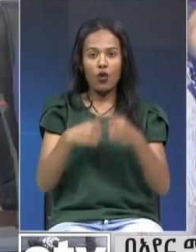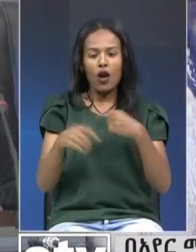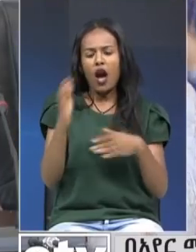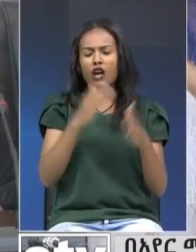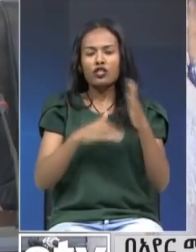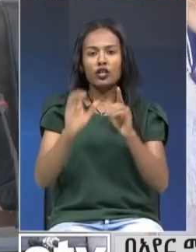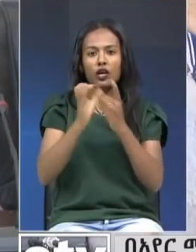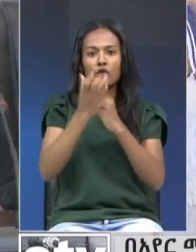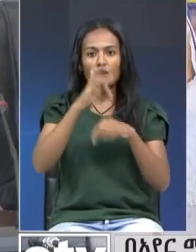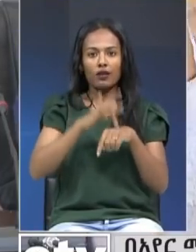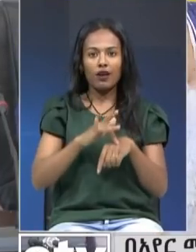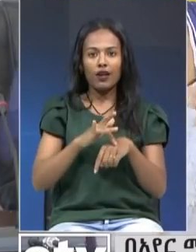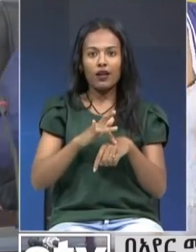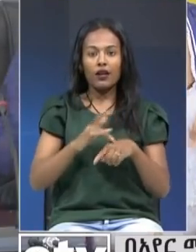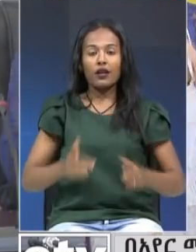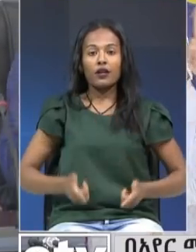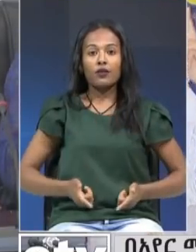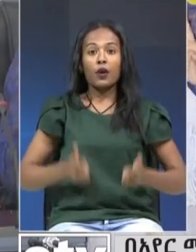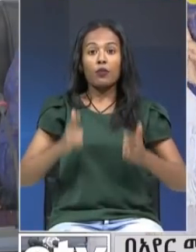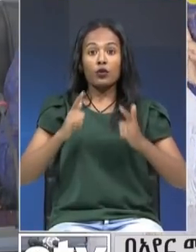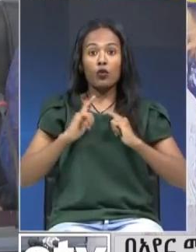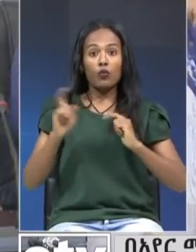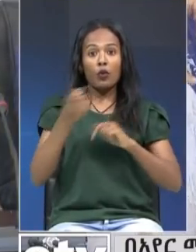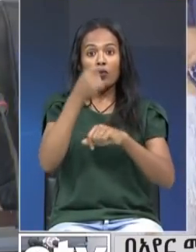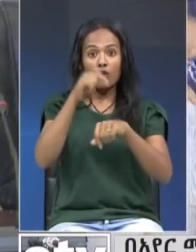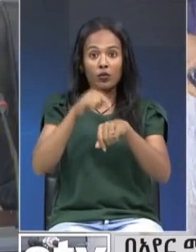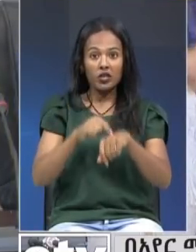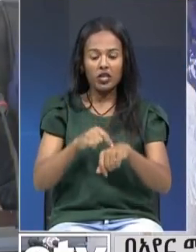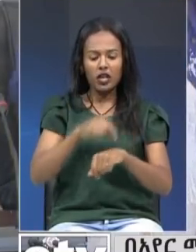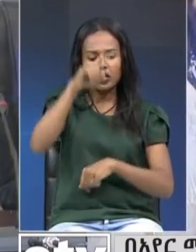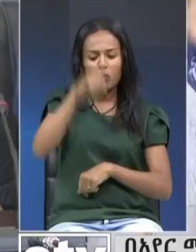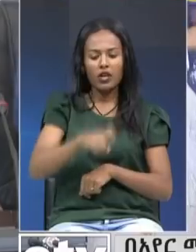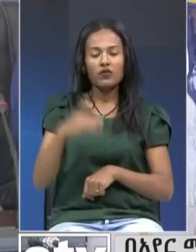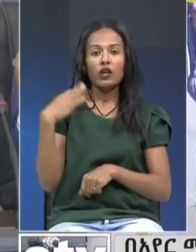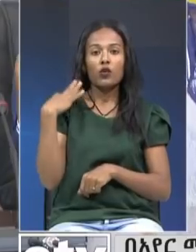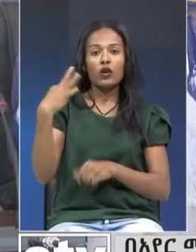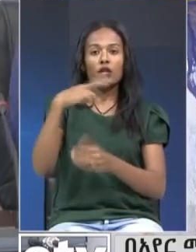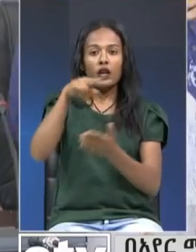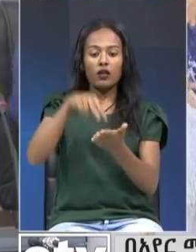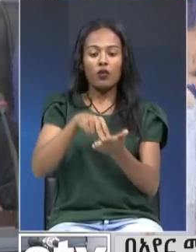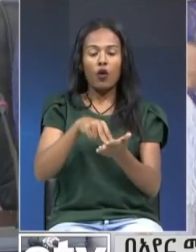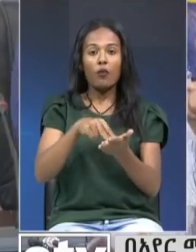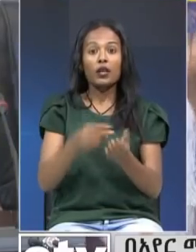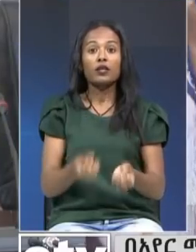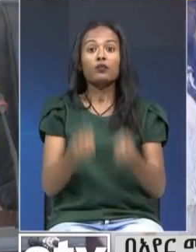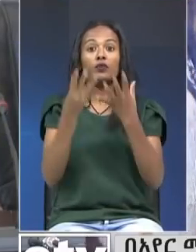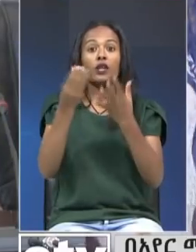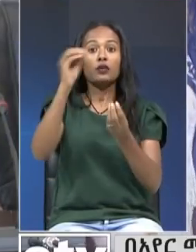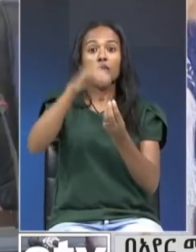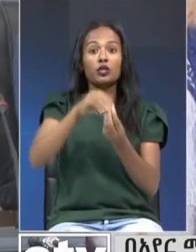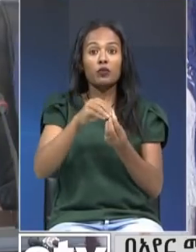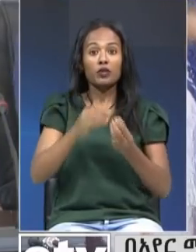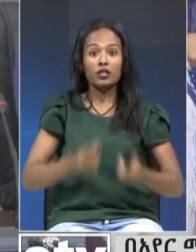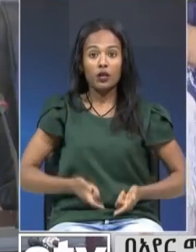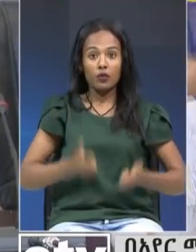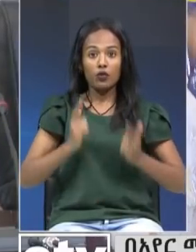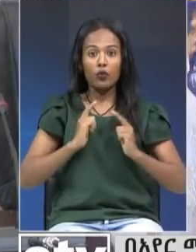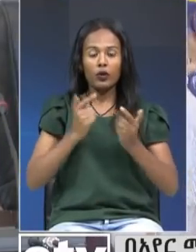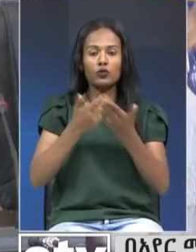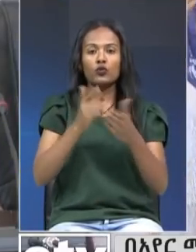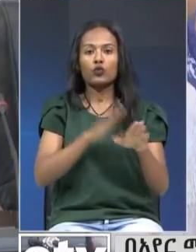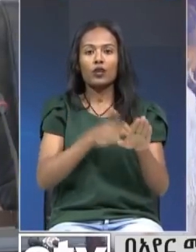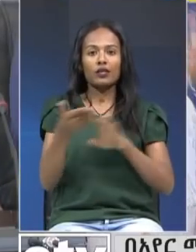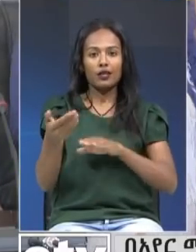አስቸጋሪ ሁኔታ ላይ የምንኖር በሚሆንበት ወቅት የሚያስፈልጉ የጤና ተቋማት ብዛት መጨመር ስለሚኖርባቸው ያንን